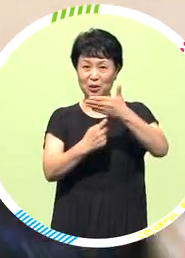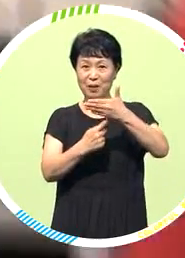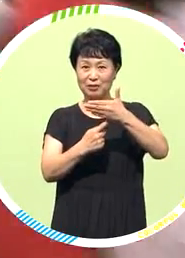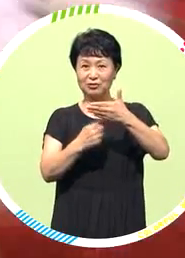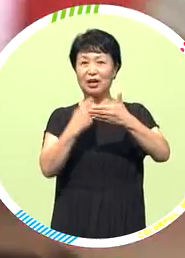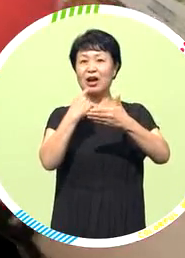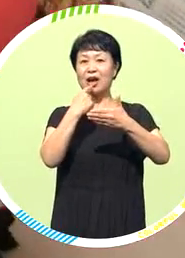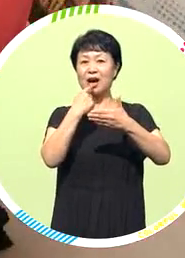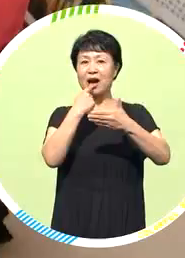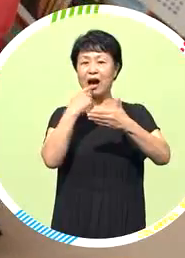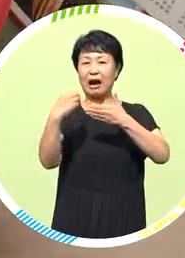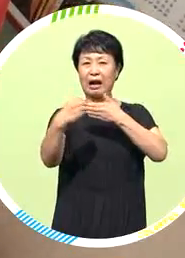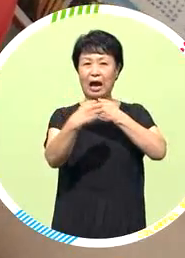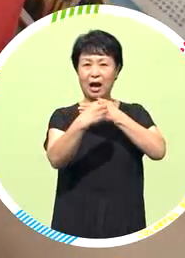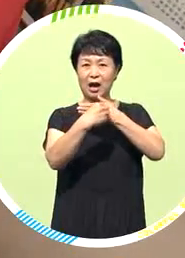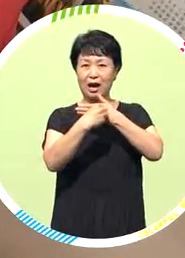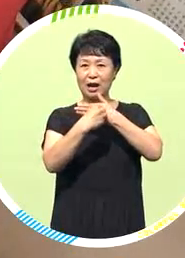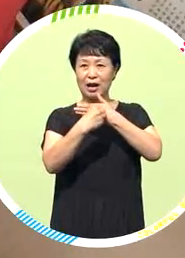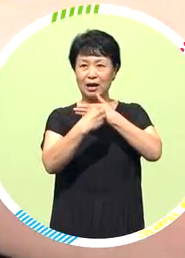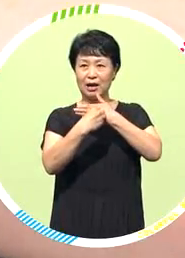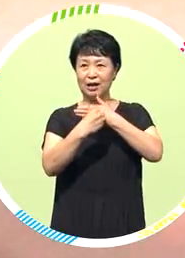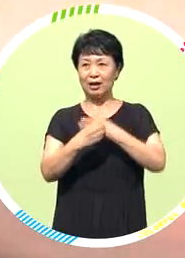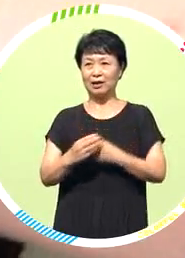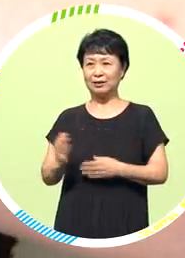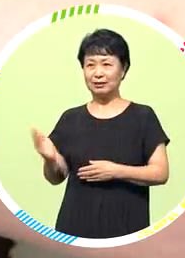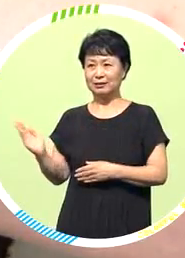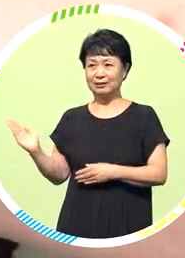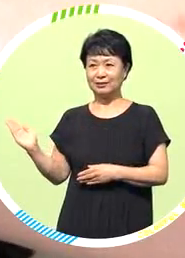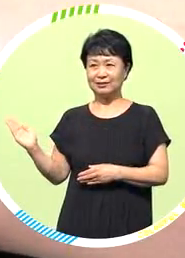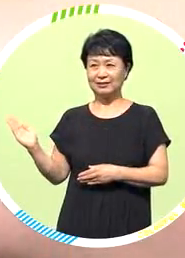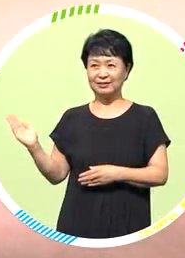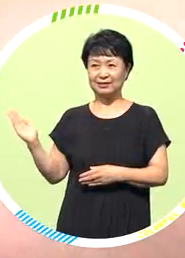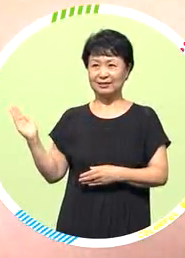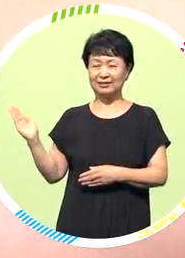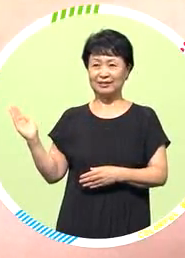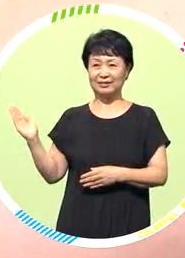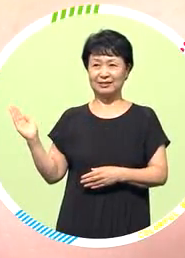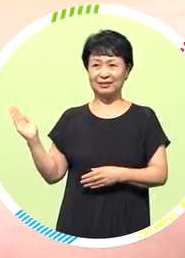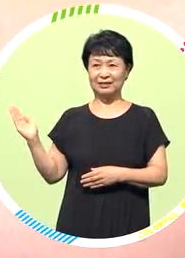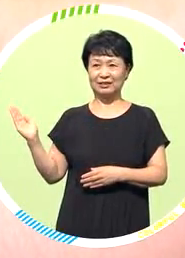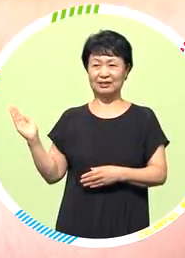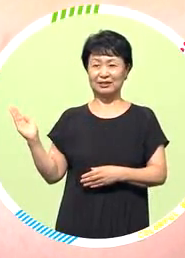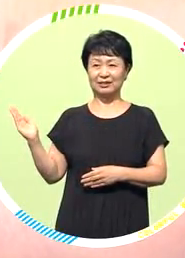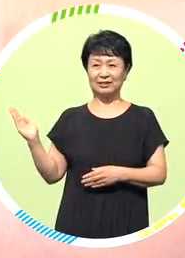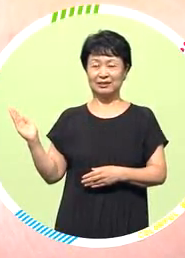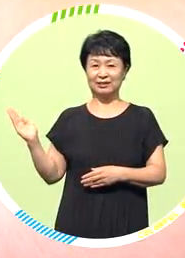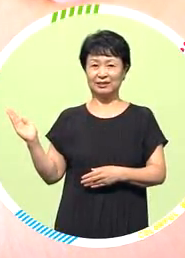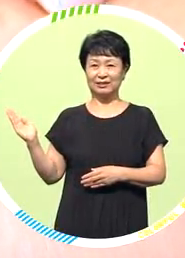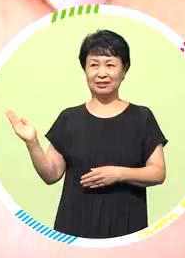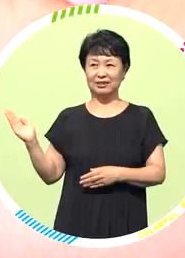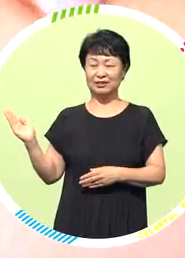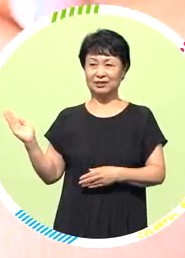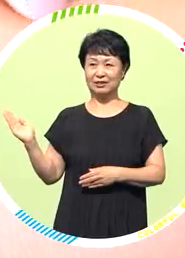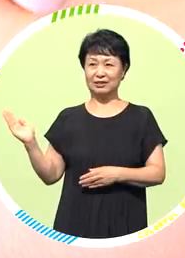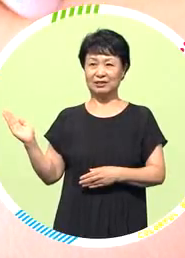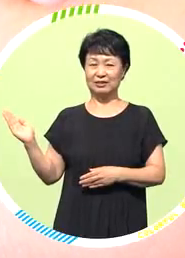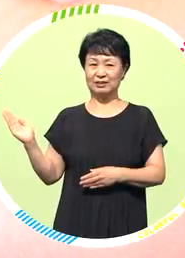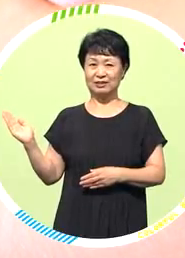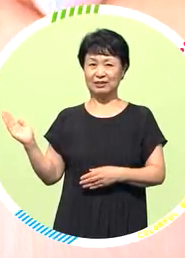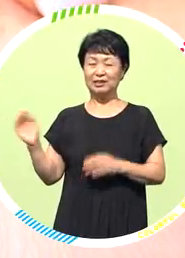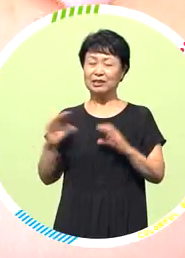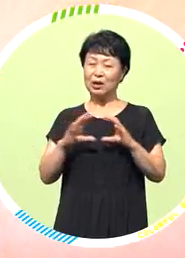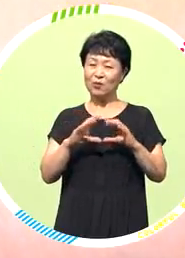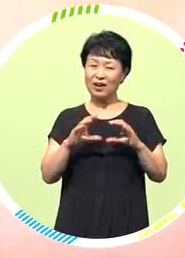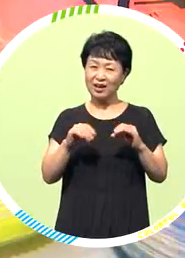から、ね、赤を次使って、 あ、これでも枠がないから緊張するね。 そうそうそう、 確かに。 でも優しく押せばね、 きれい